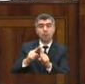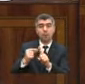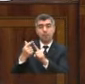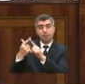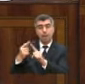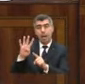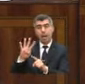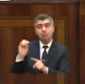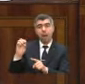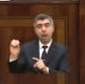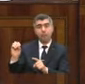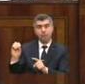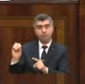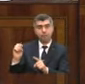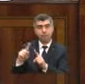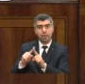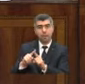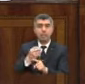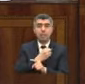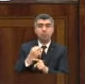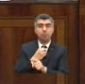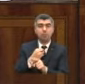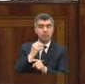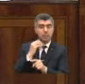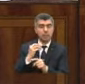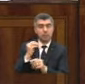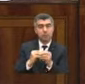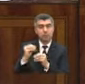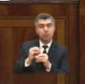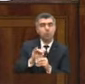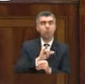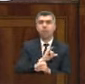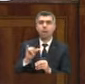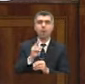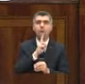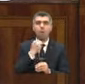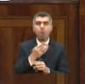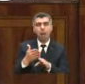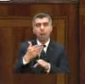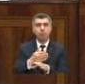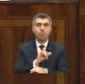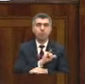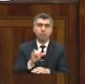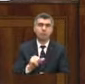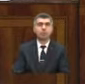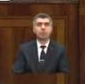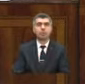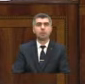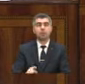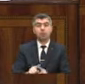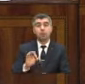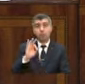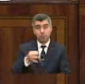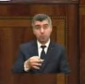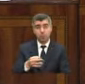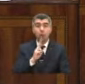4000 منصب مالي كل سنة غير مسبوق. سيد رئيس الحكومة تا شي حكومة قبلكم ما دارت هذا الشيء، هذا الشيء خصنا نعترفوا به. واش